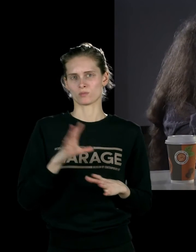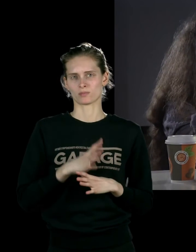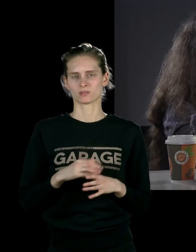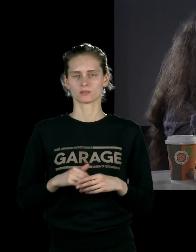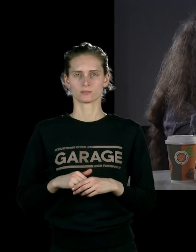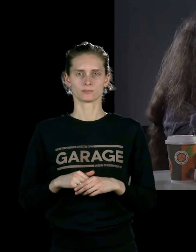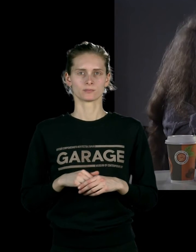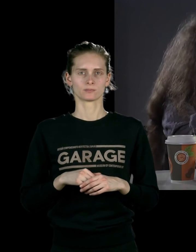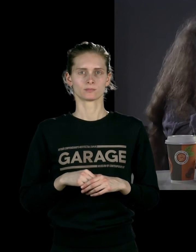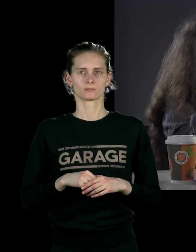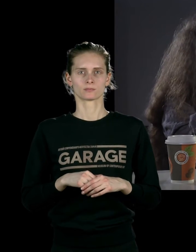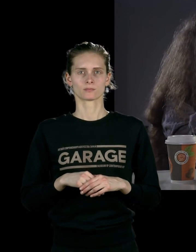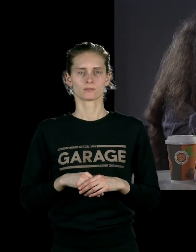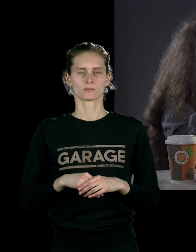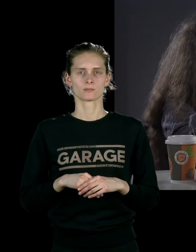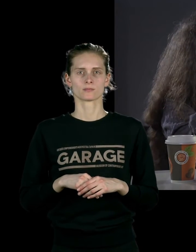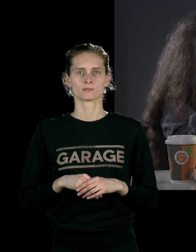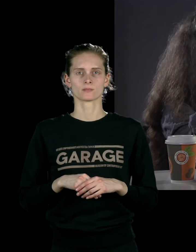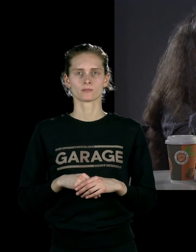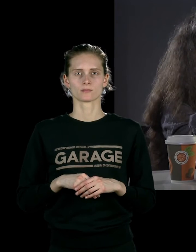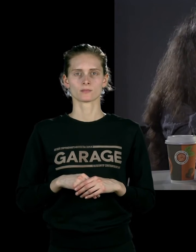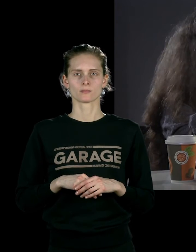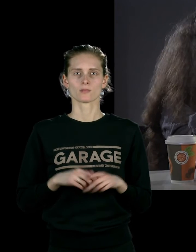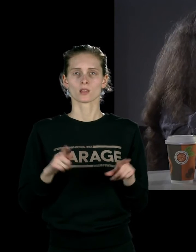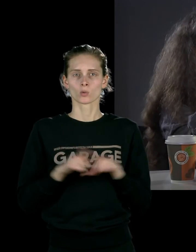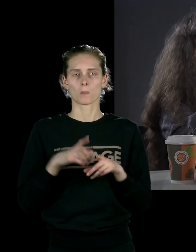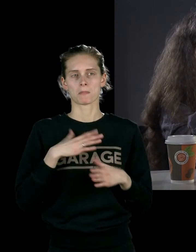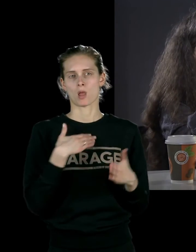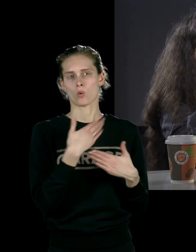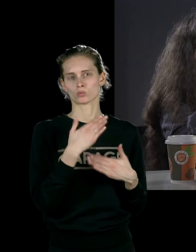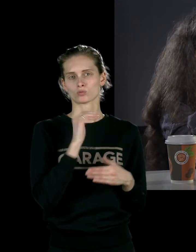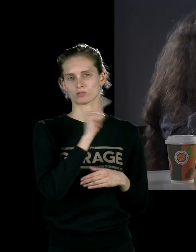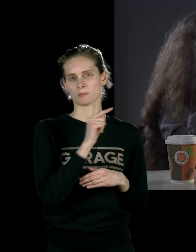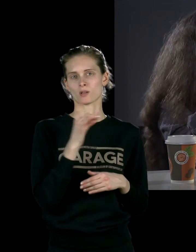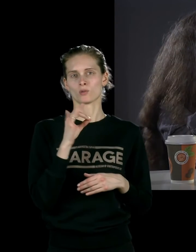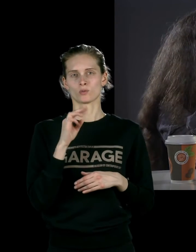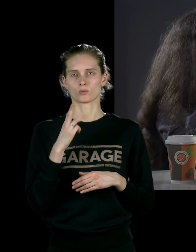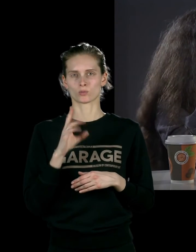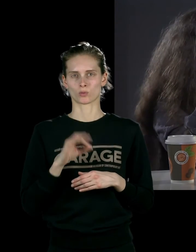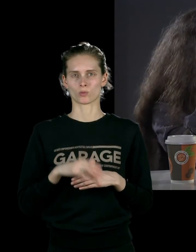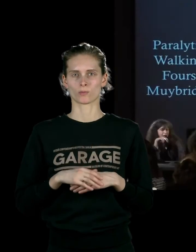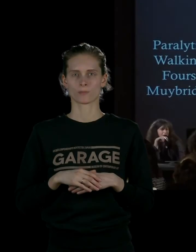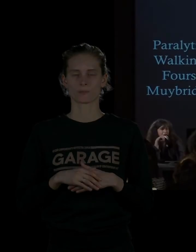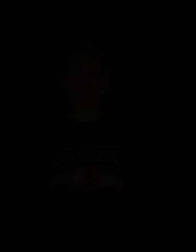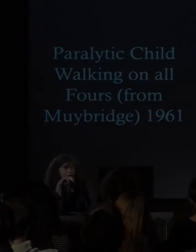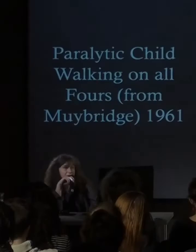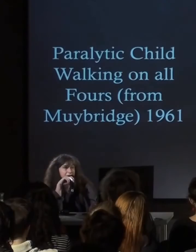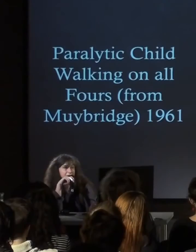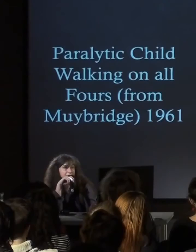филиппика в отношении Ротко, незаслуженная, но, тем не менее, достаточно показательная для самого Бэкона.